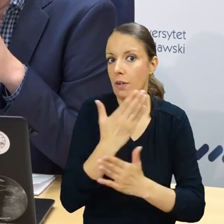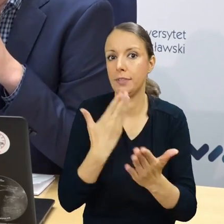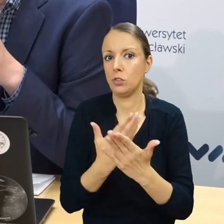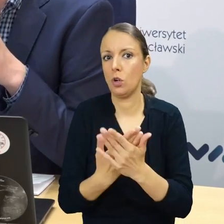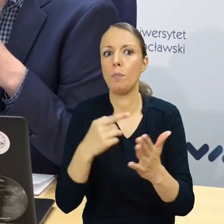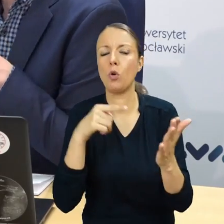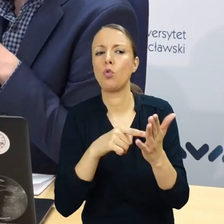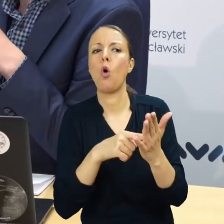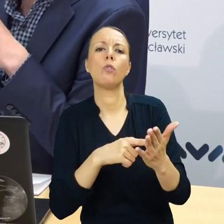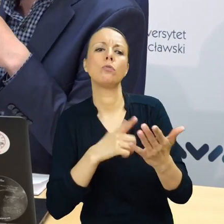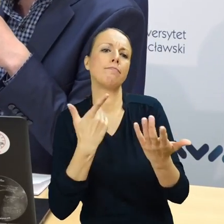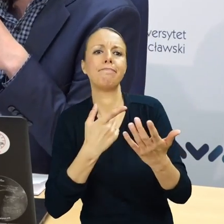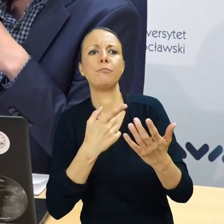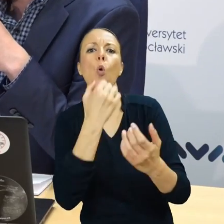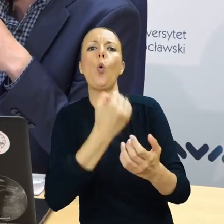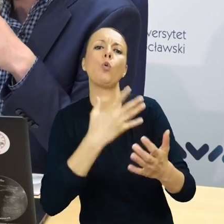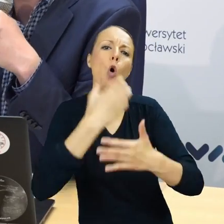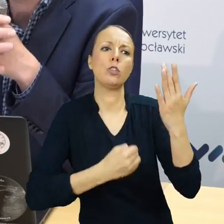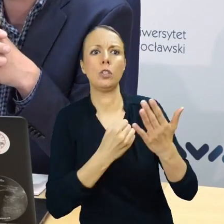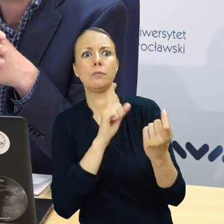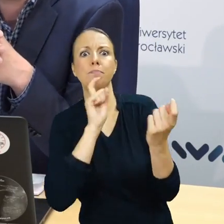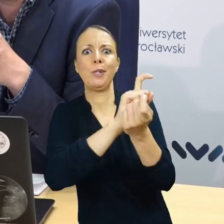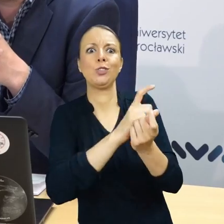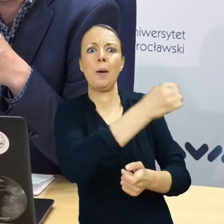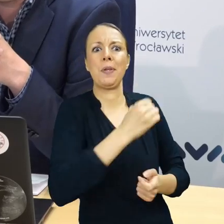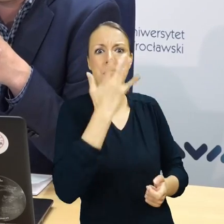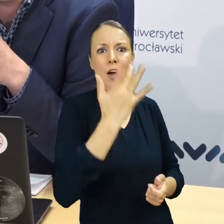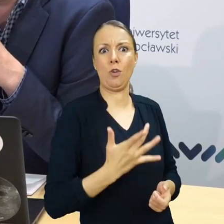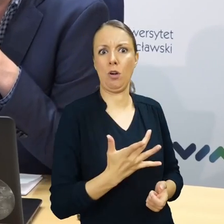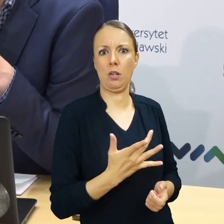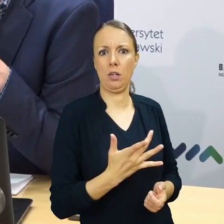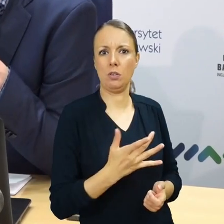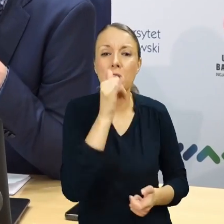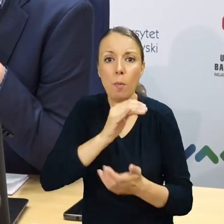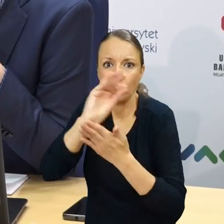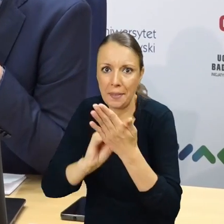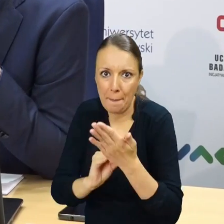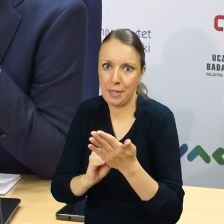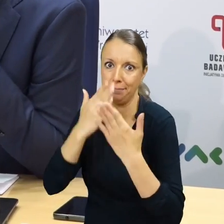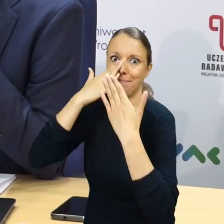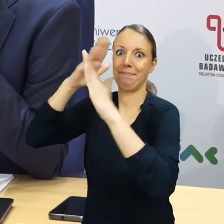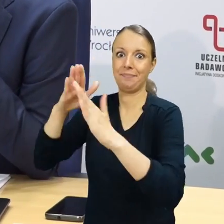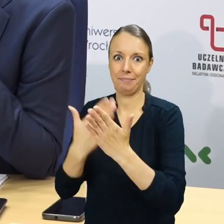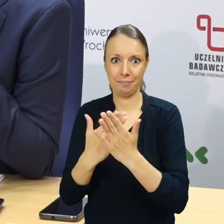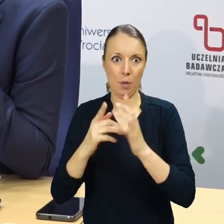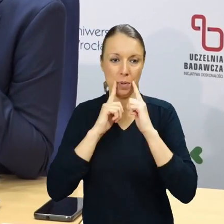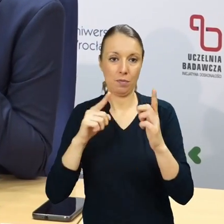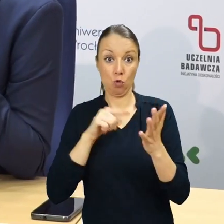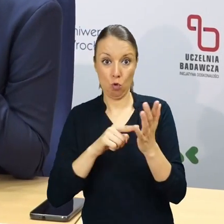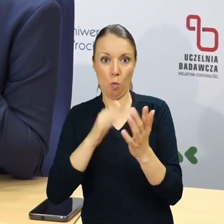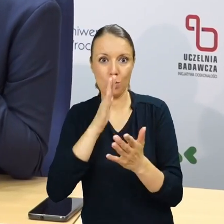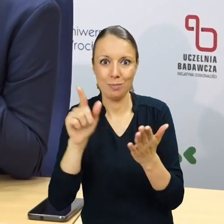rosyjskiej. No nie może tego napisać, bo wtedy jakby faktycznie to zagrożenie się zmaterializuje.